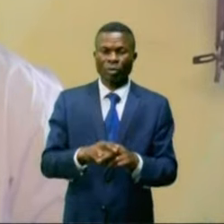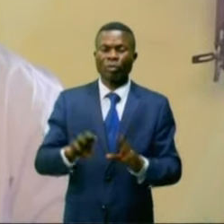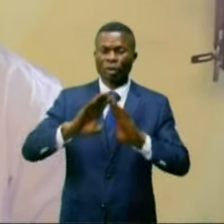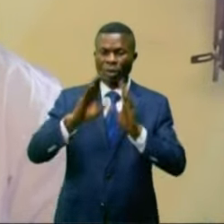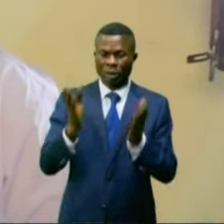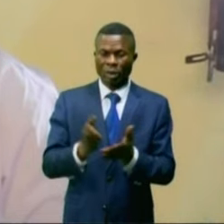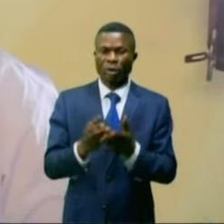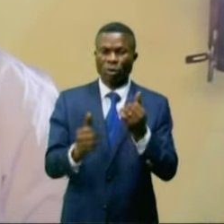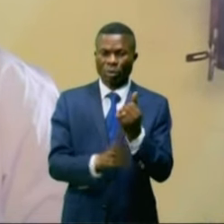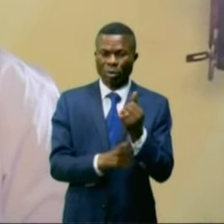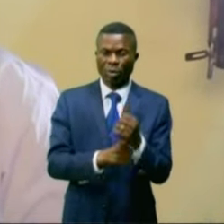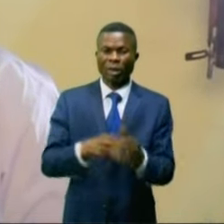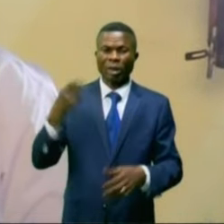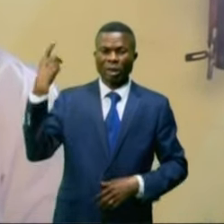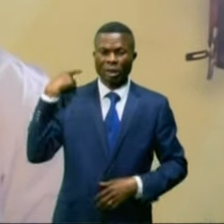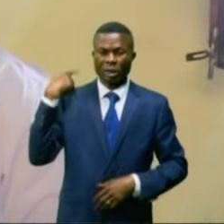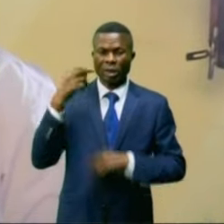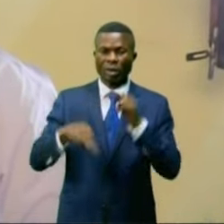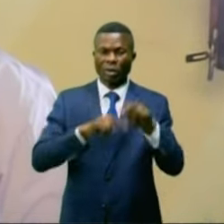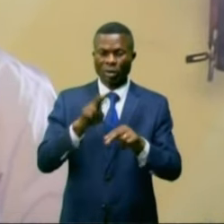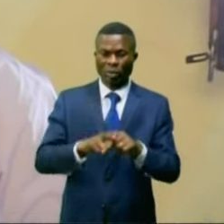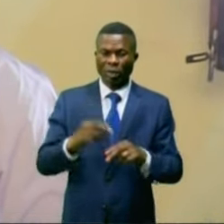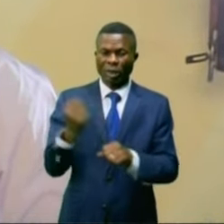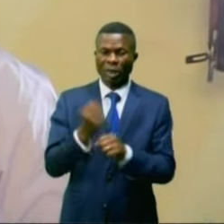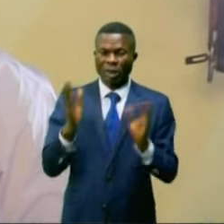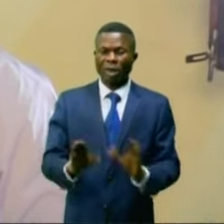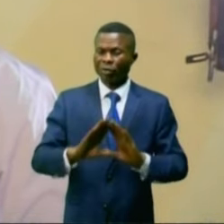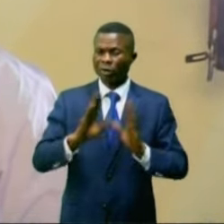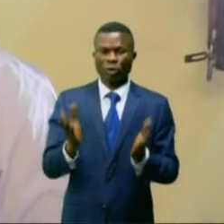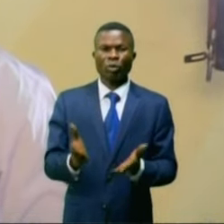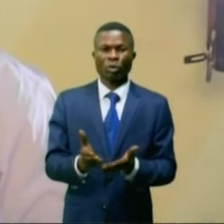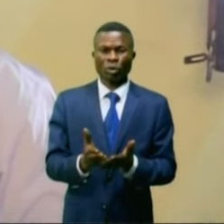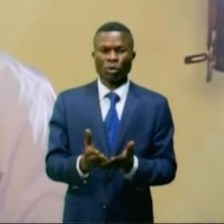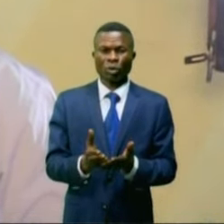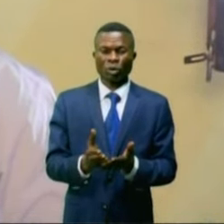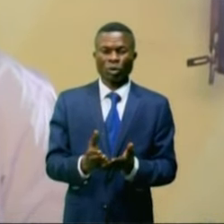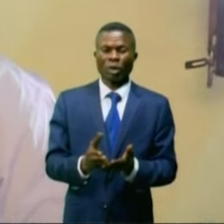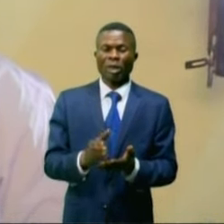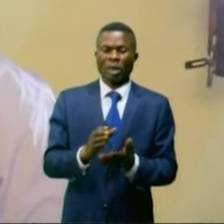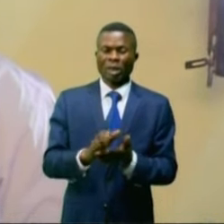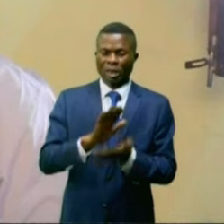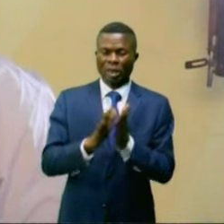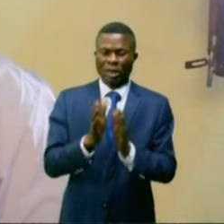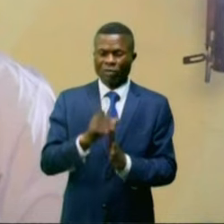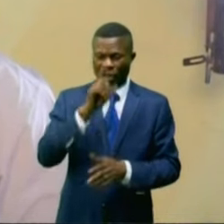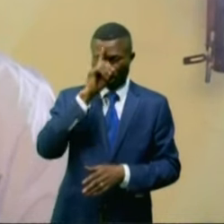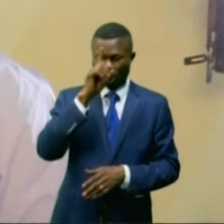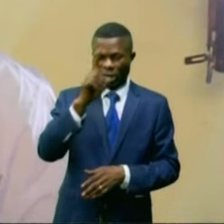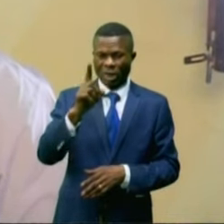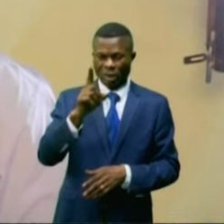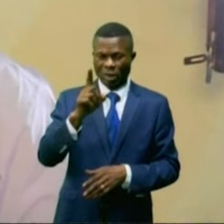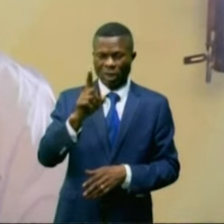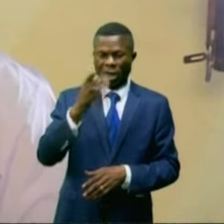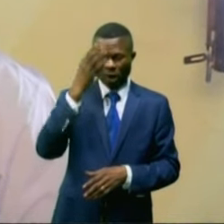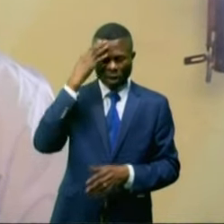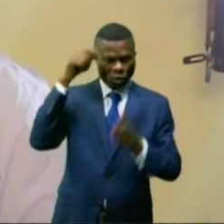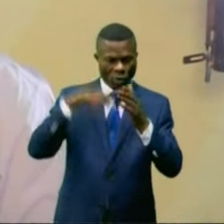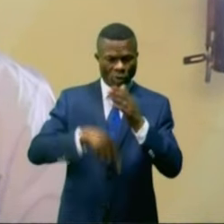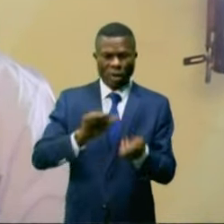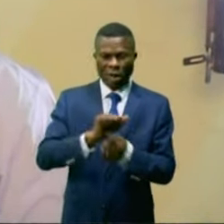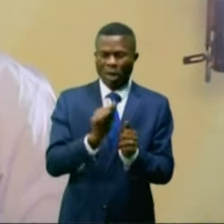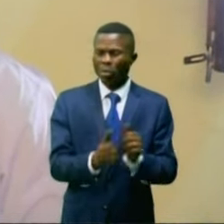les honorables députés et son personnel, soient outillés sur les notions